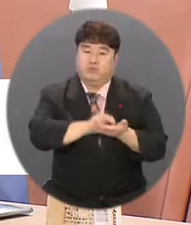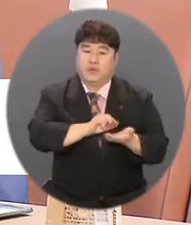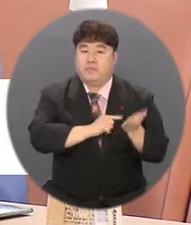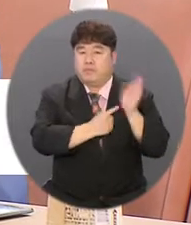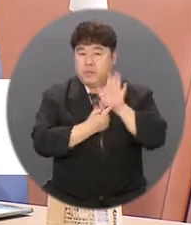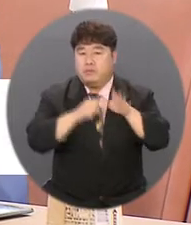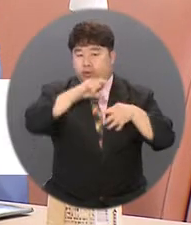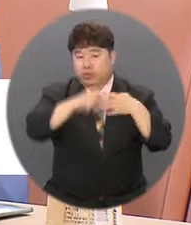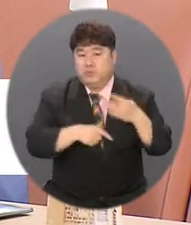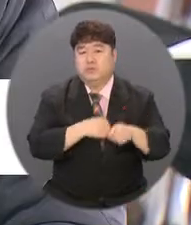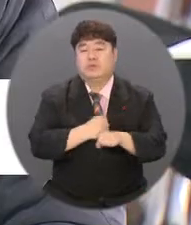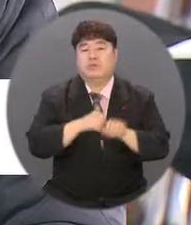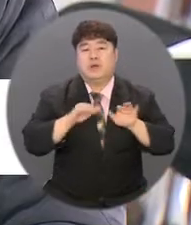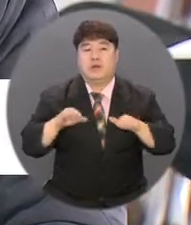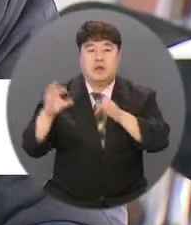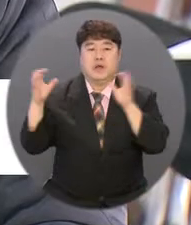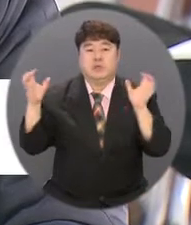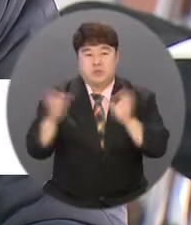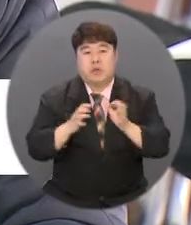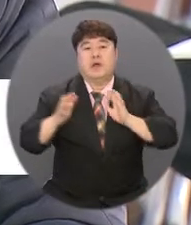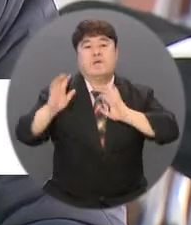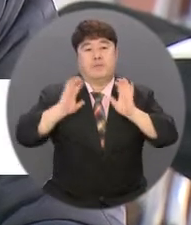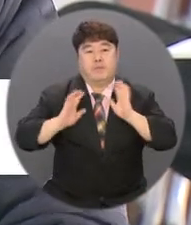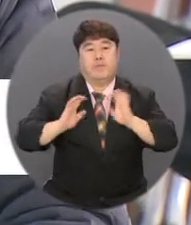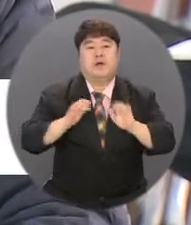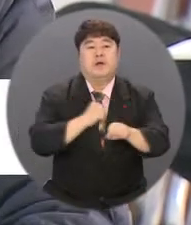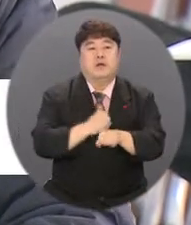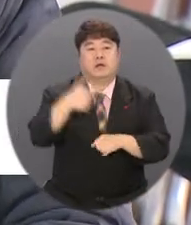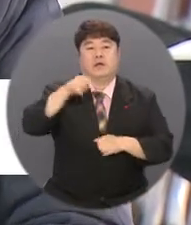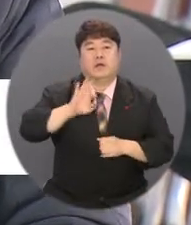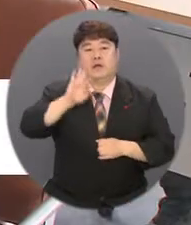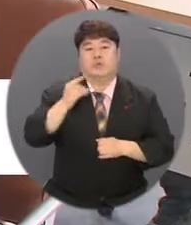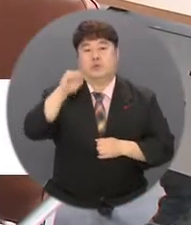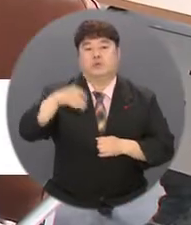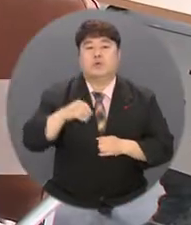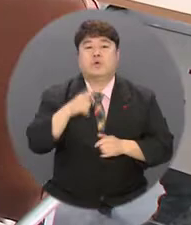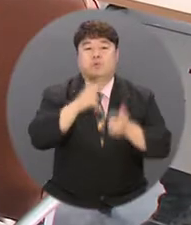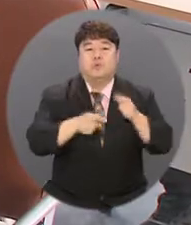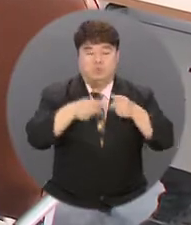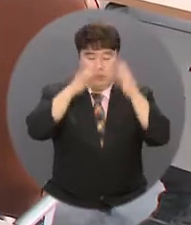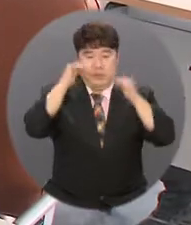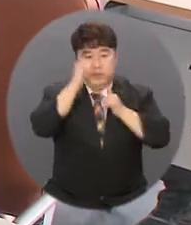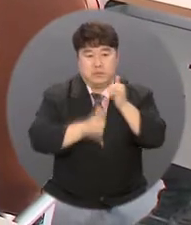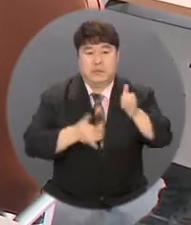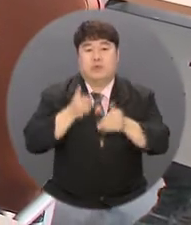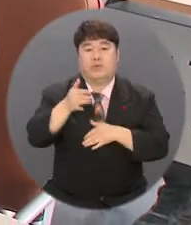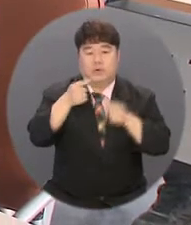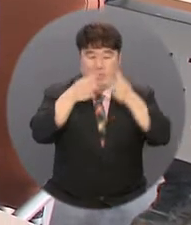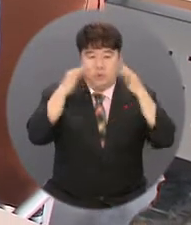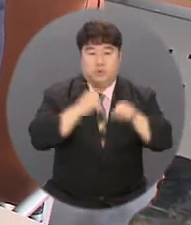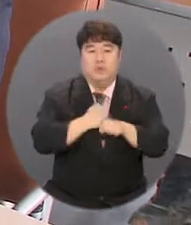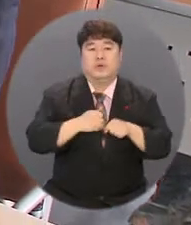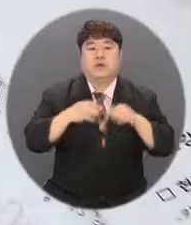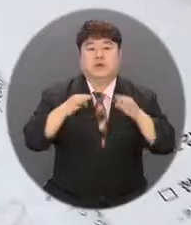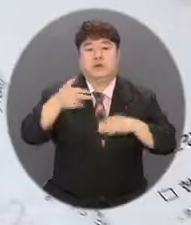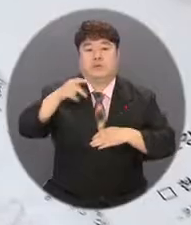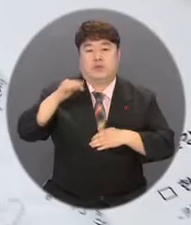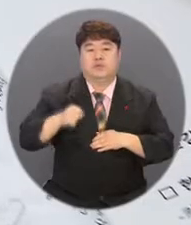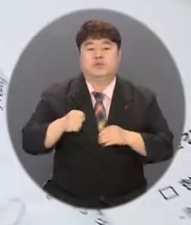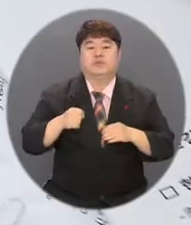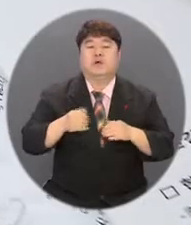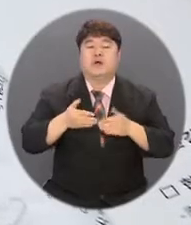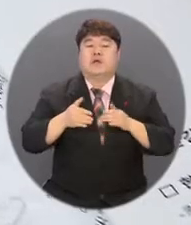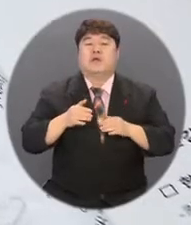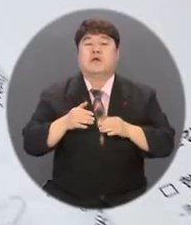진행됐습니다. 이어진 종합토론에서는 강봉용 목포대 사학과 교수와 김경수 향토지리연구소 소장